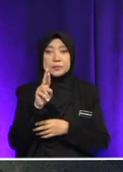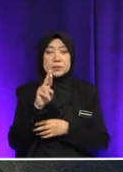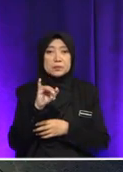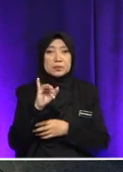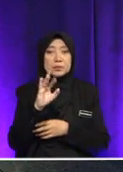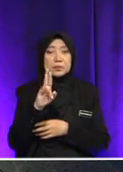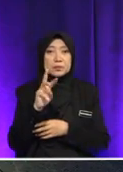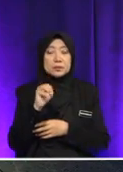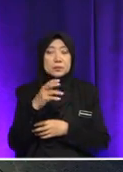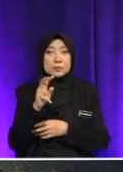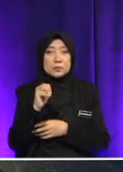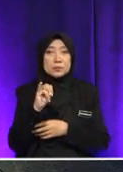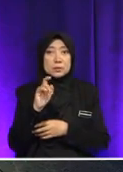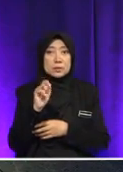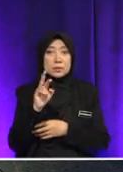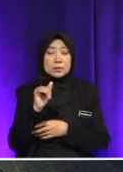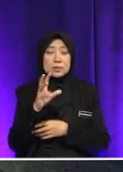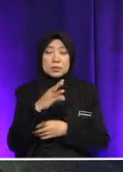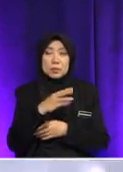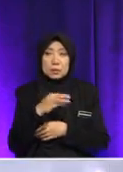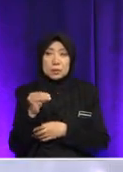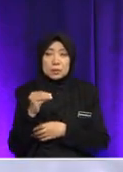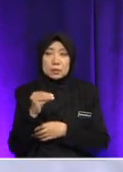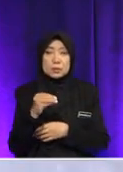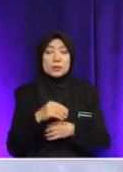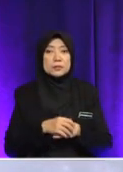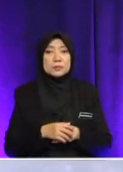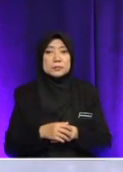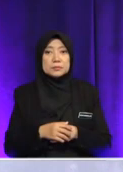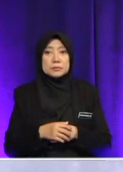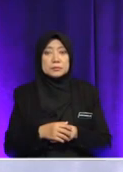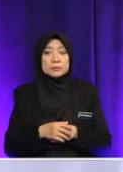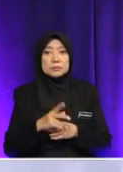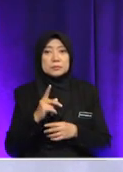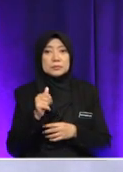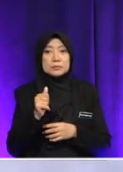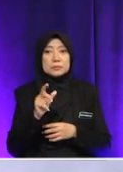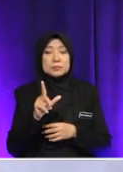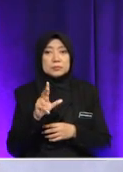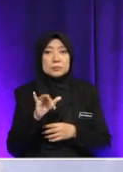kalium selfie dan merah dan juga